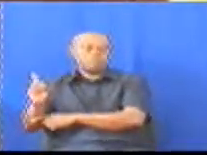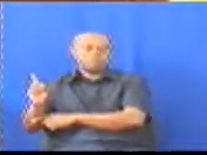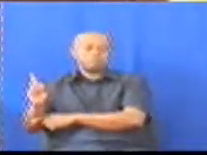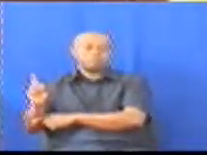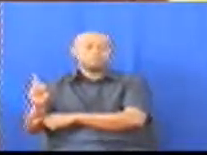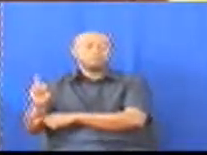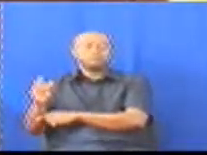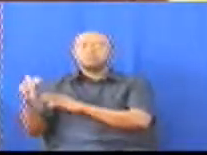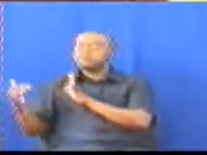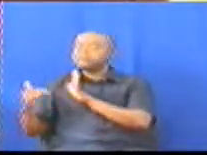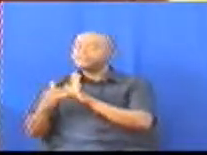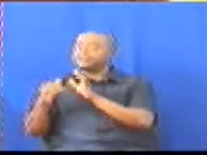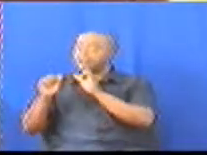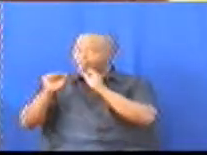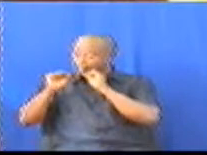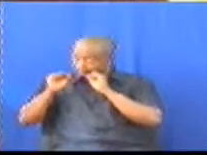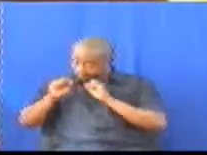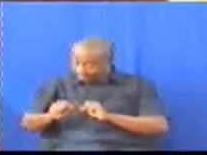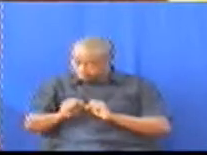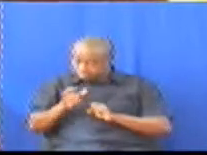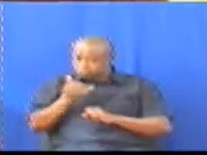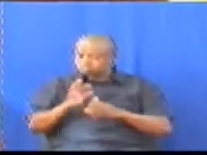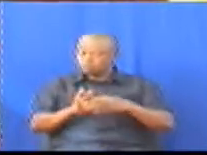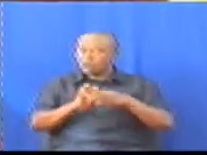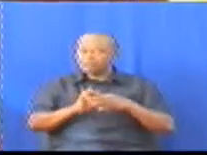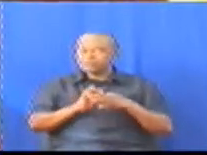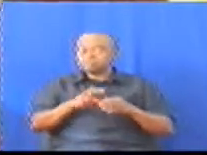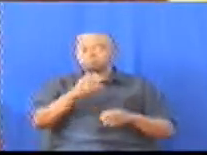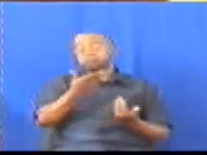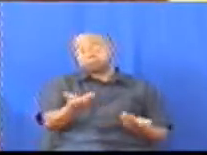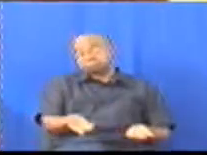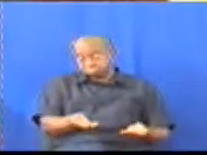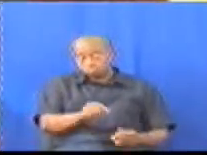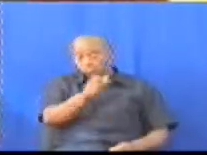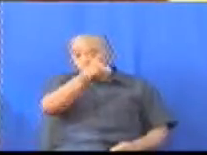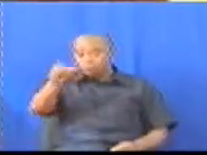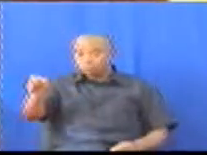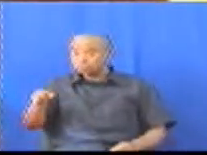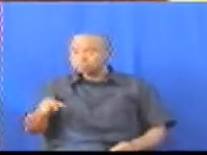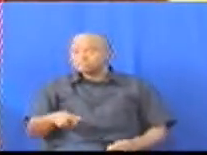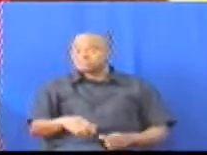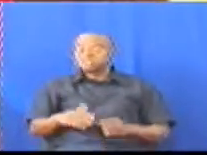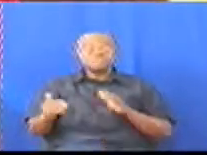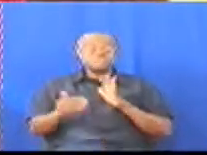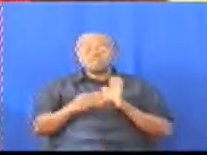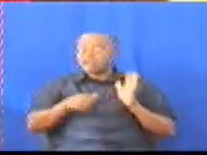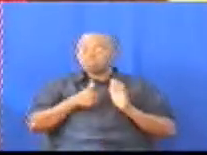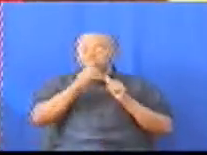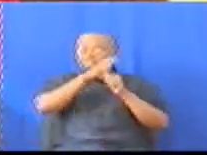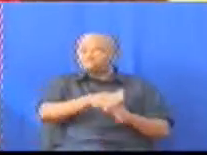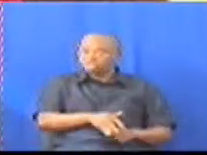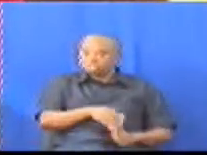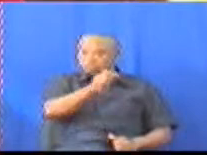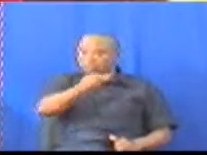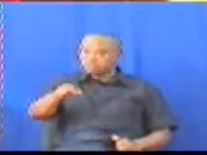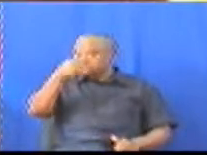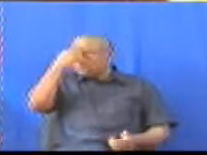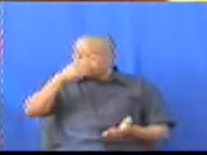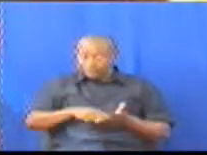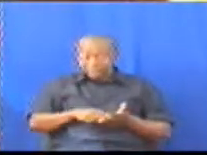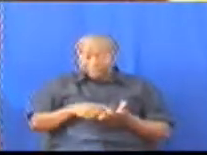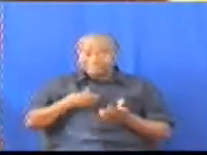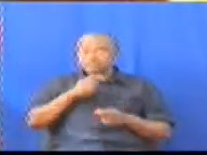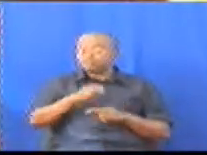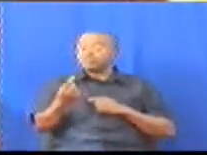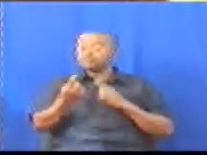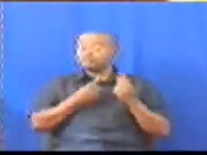lazima ziwe sio kongwa kwa wananchi. Sheria hazipaswi kuwatesa wananchi. Na ndio maana nchi yetu akiumiwa tupo hapa kuwasemea.